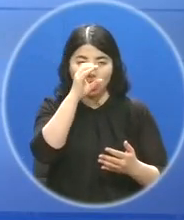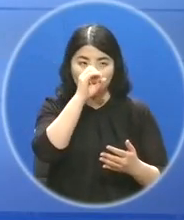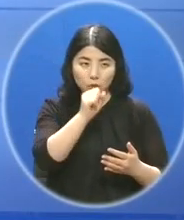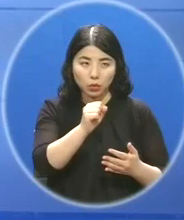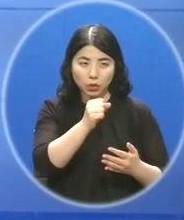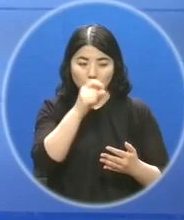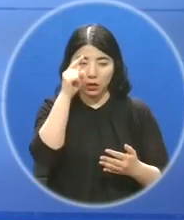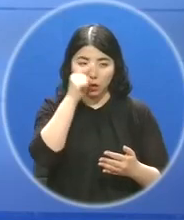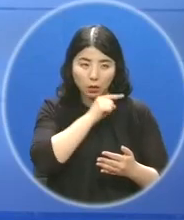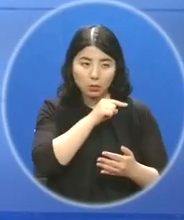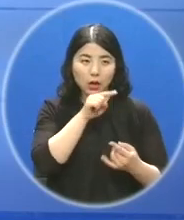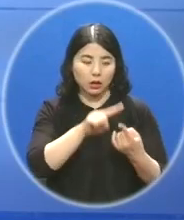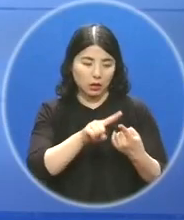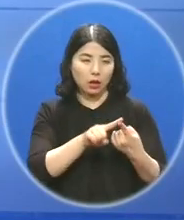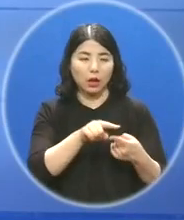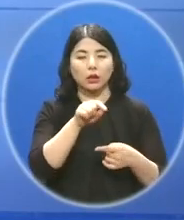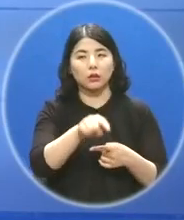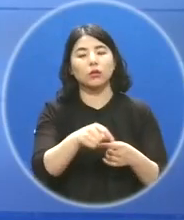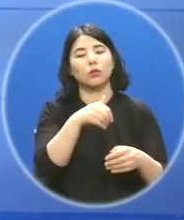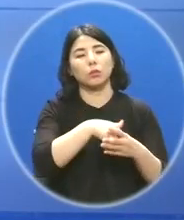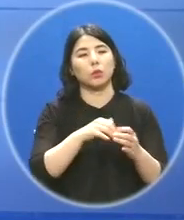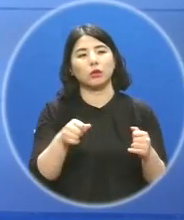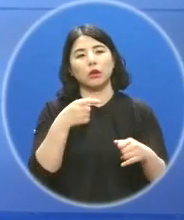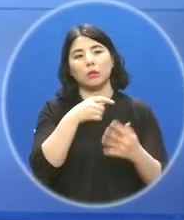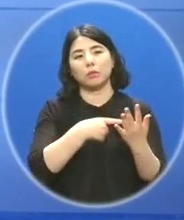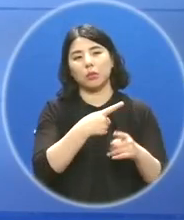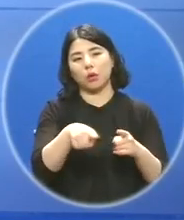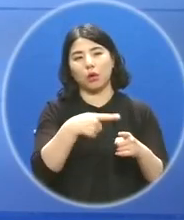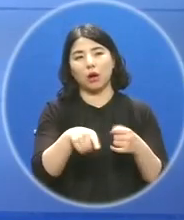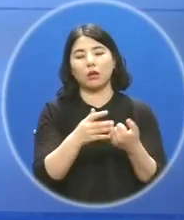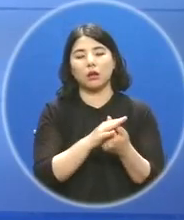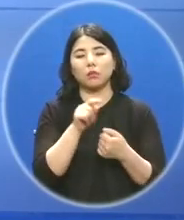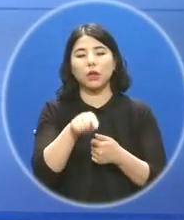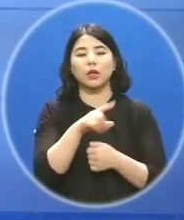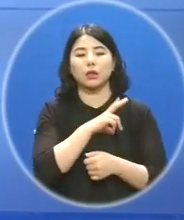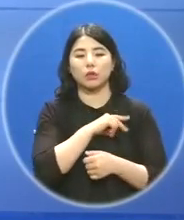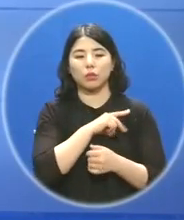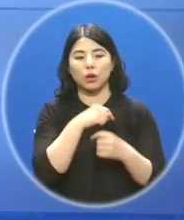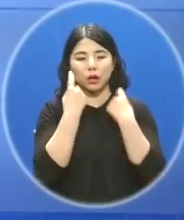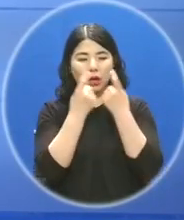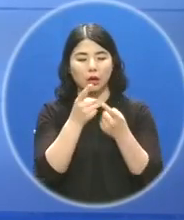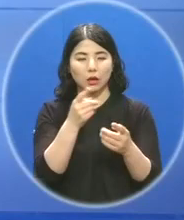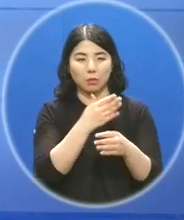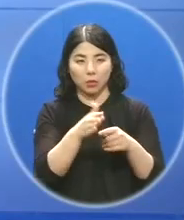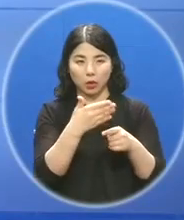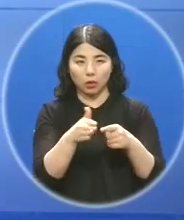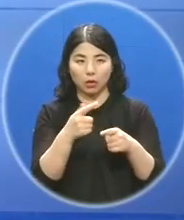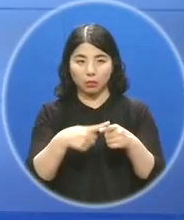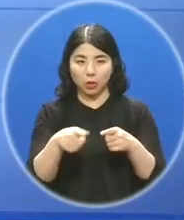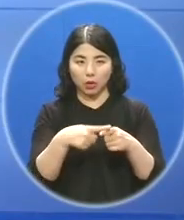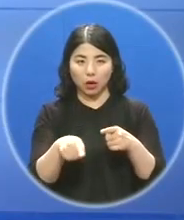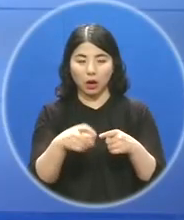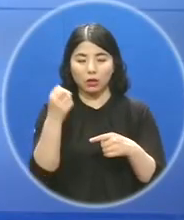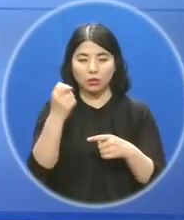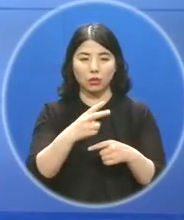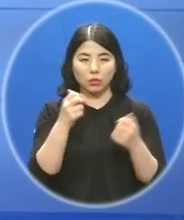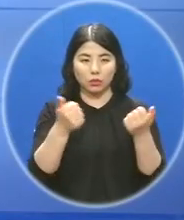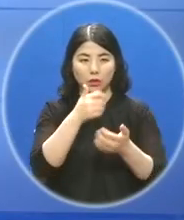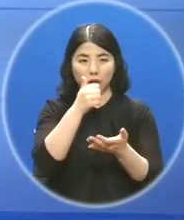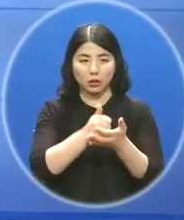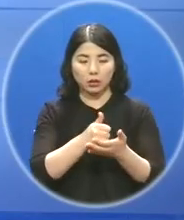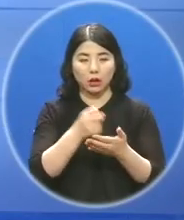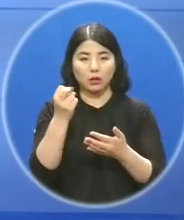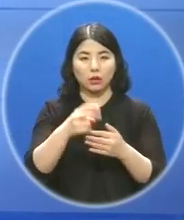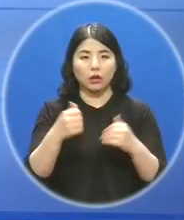그릇된 일인지는 유권자가 평가하는 것이거든요. 그렇기 때문에 뭐 그 의원 개개인의 평가 그리고 의장단이 의장으로서